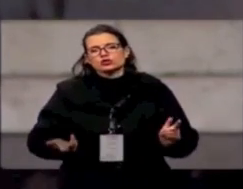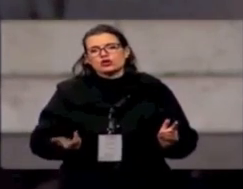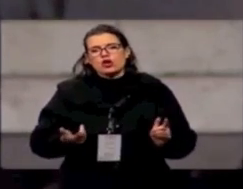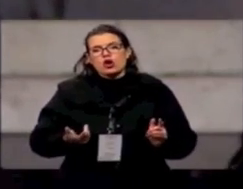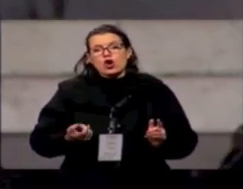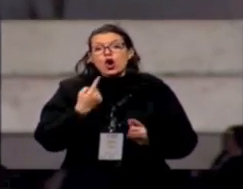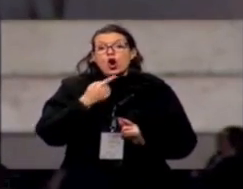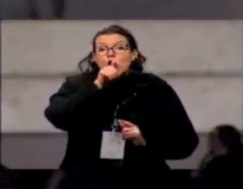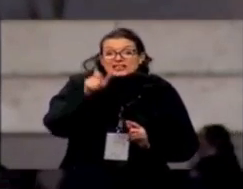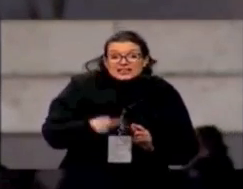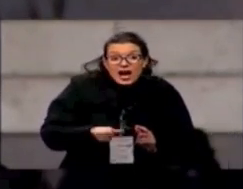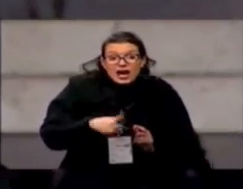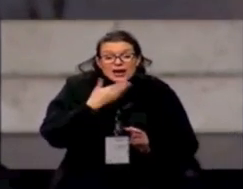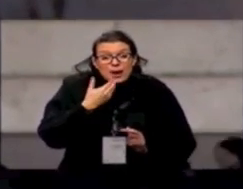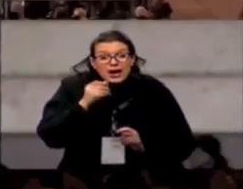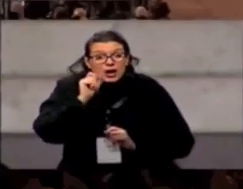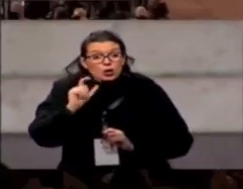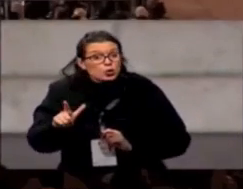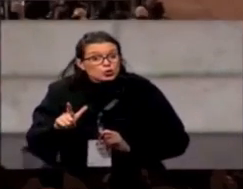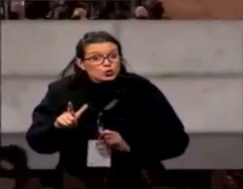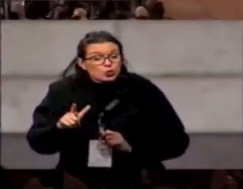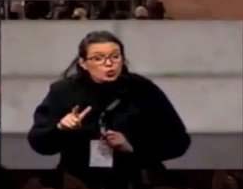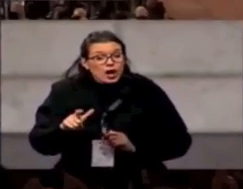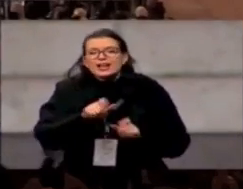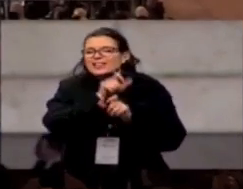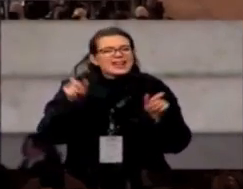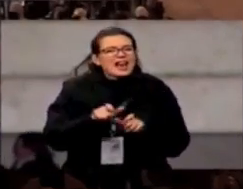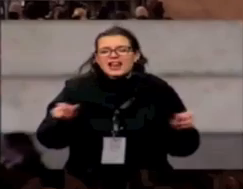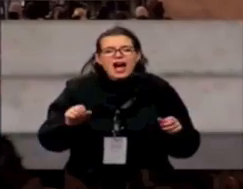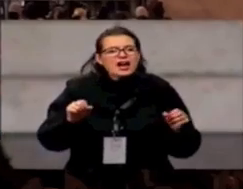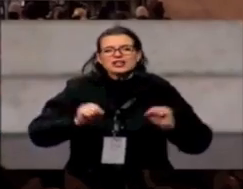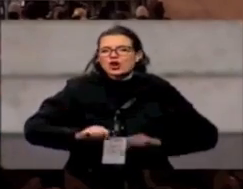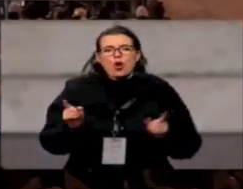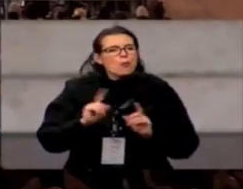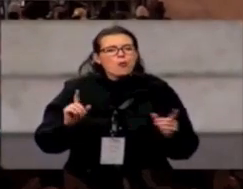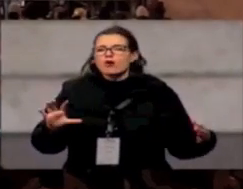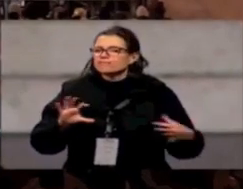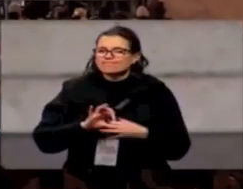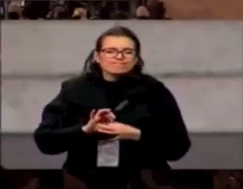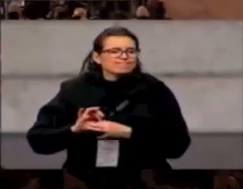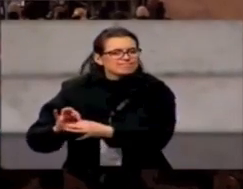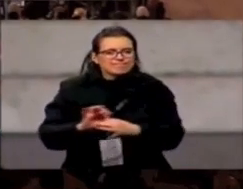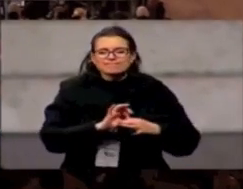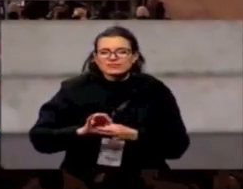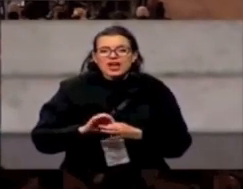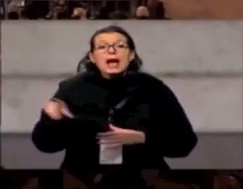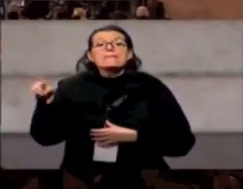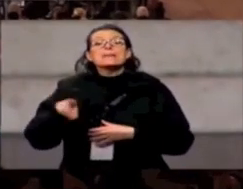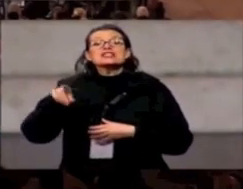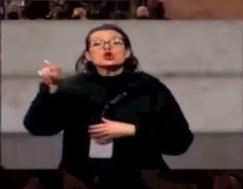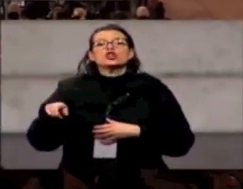riesce ad essere unito perché è la cultura che ci tiene insieme pasolin diceva cultura è saper stare in